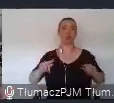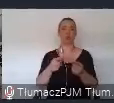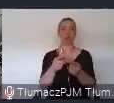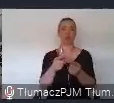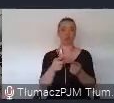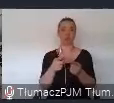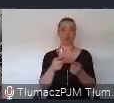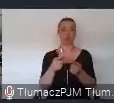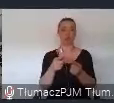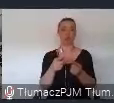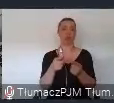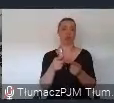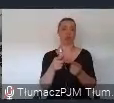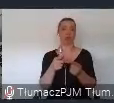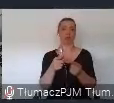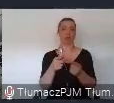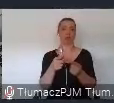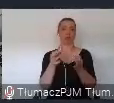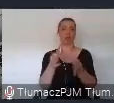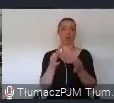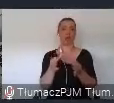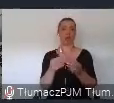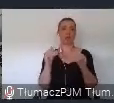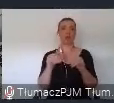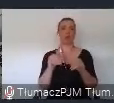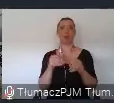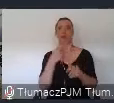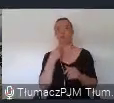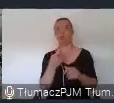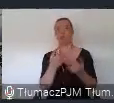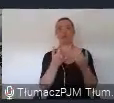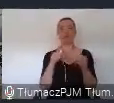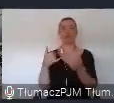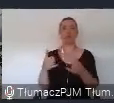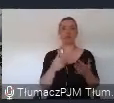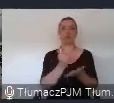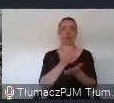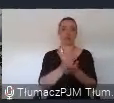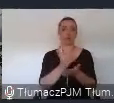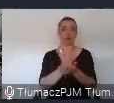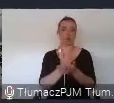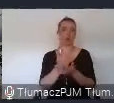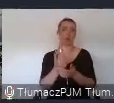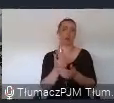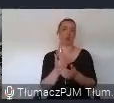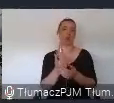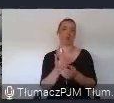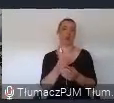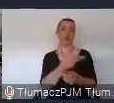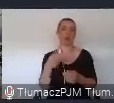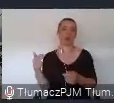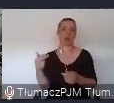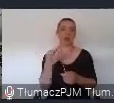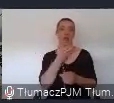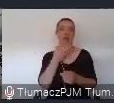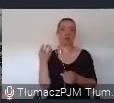jakby skleić do kupy różne aspekty tej sprawy związane z ciepłownictwem. Ten case study, mogę się